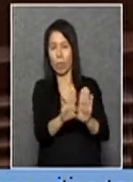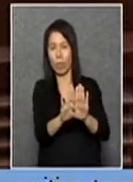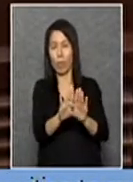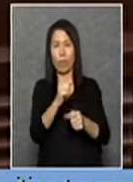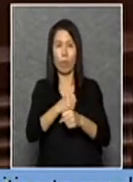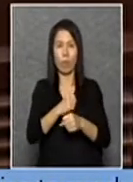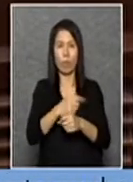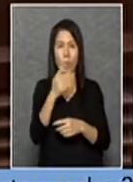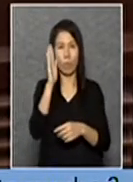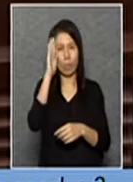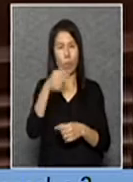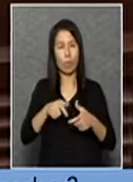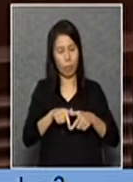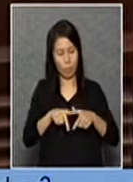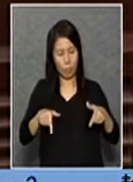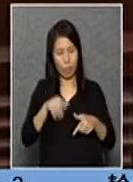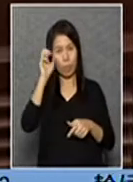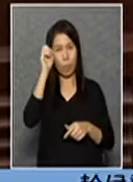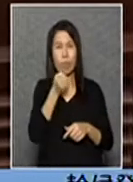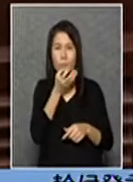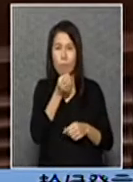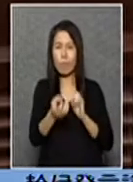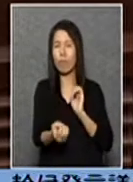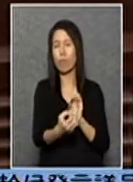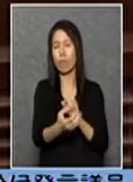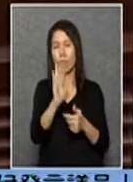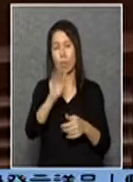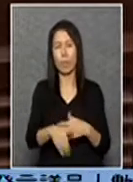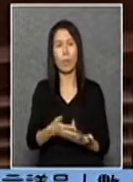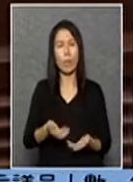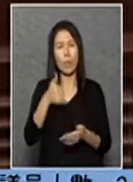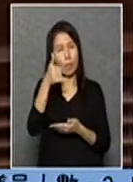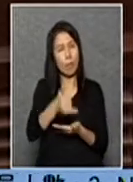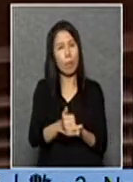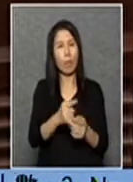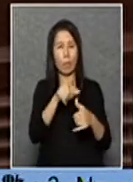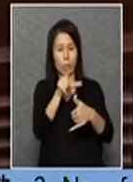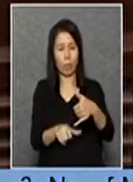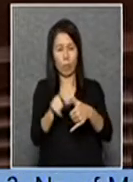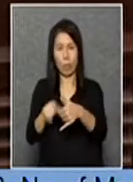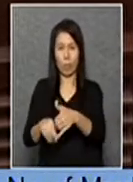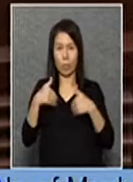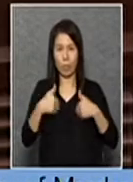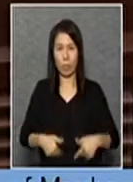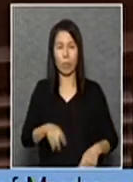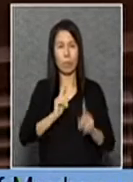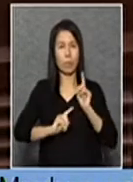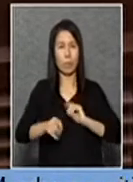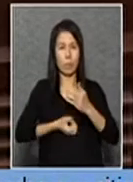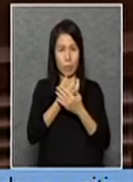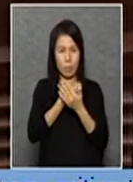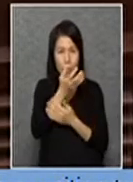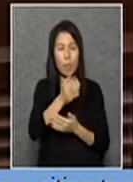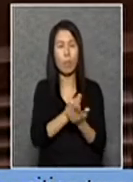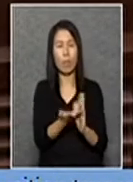促進坦誠的意見交流，而出席者呢亦是以個人的身份自由表達意見。發展局局長